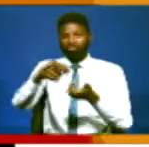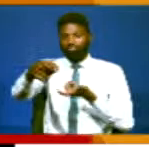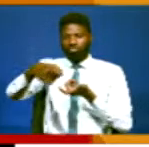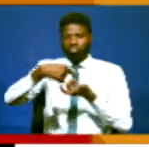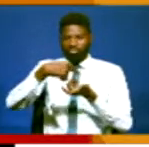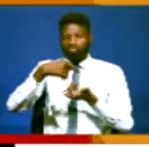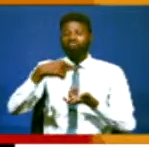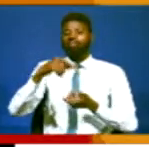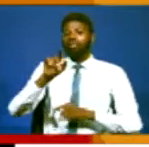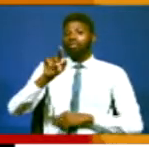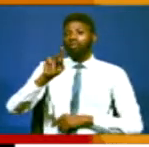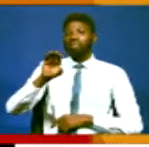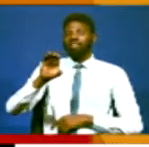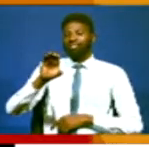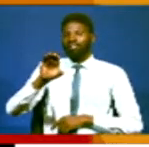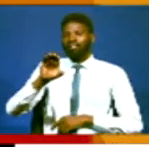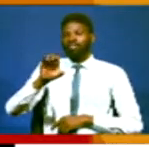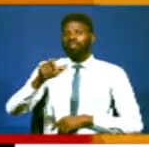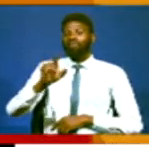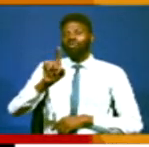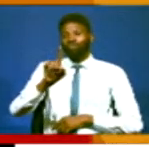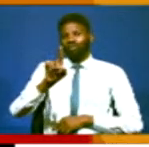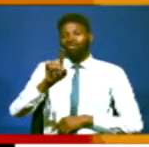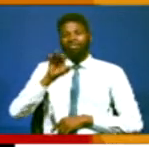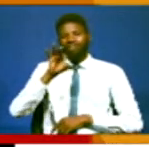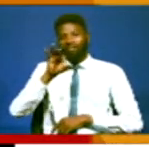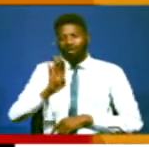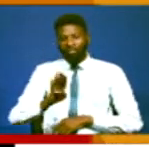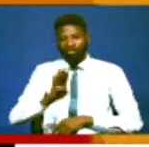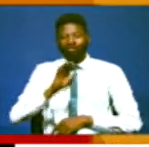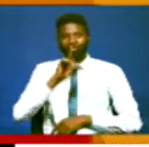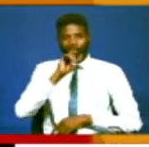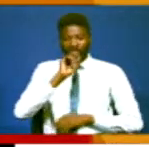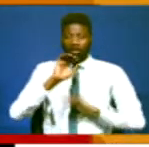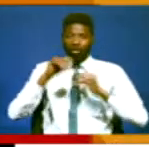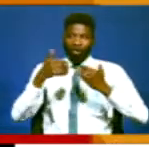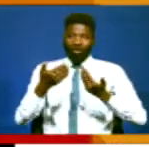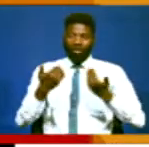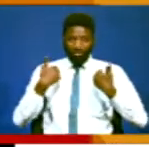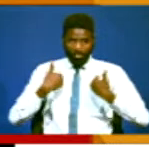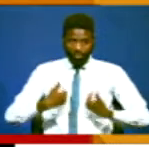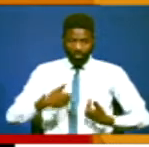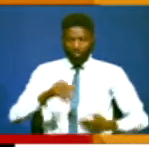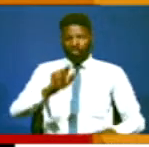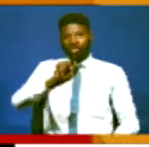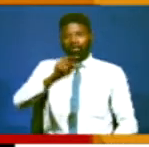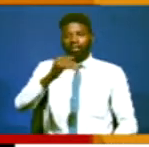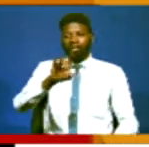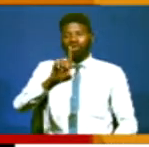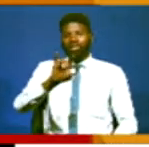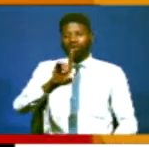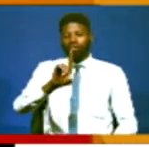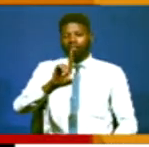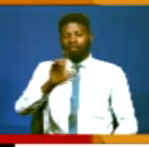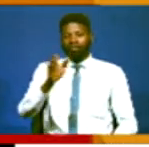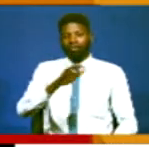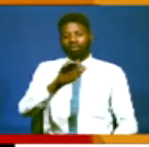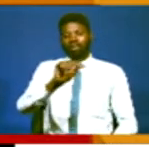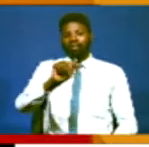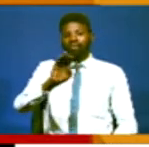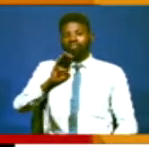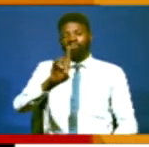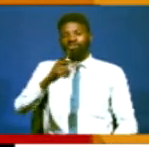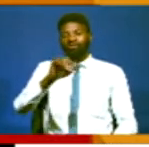1, kule Twitter ni at KBC Channel 1, kwangu pia kule Twitter ni at Khaleed Adullahi. Karibu tuandamane hadi